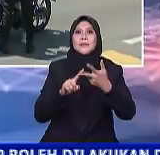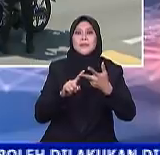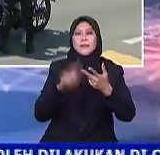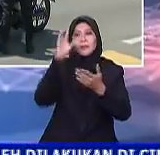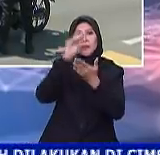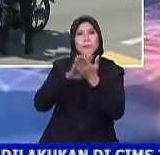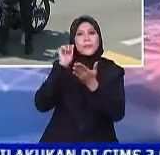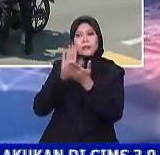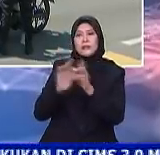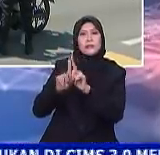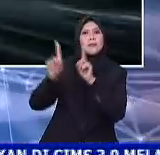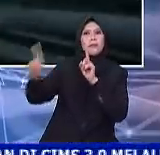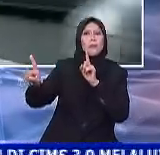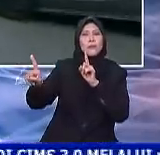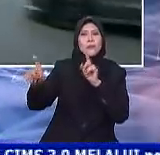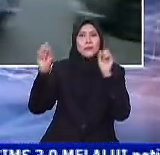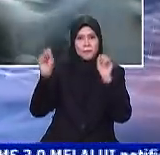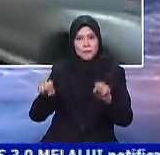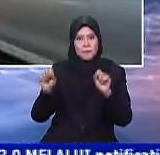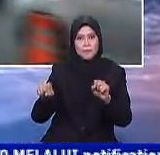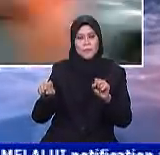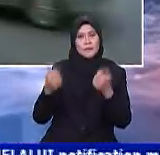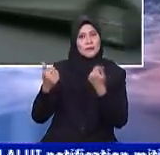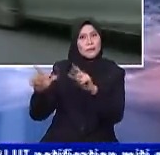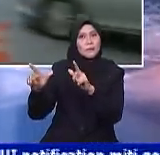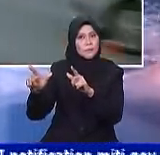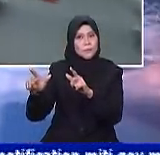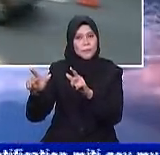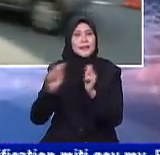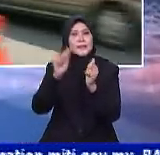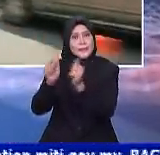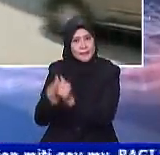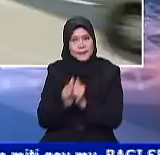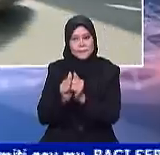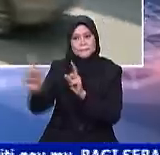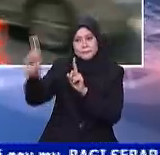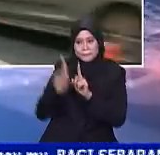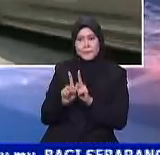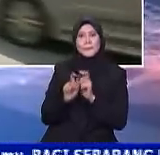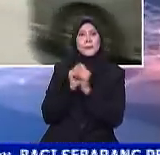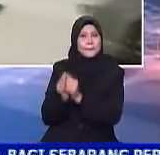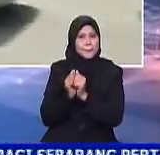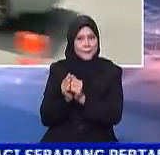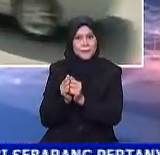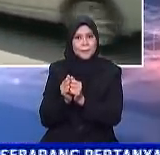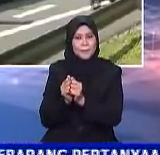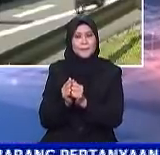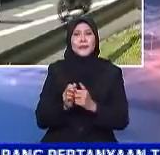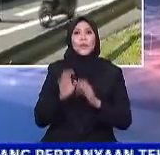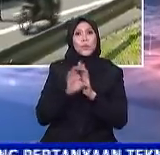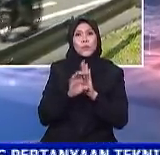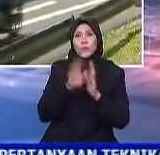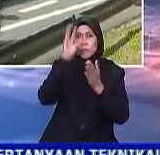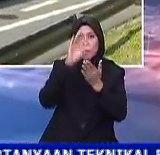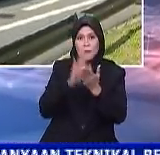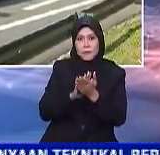Ya, pasangan jarak jauh dibenarkan untuk bersama. Jadi misal kata suaminya